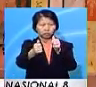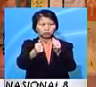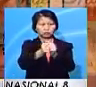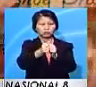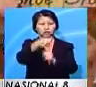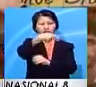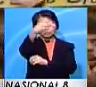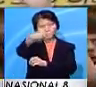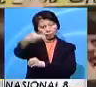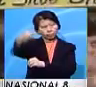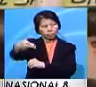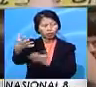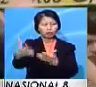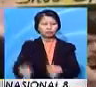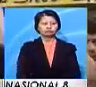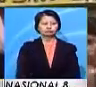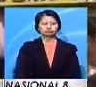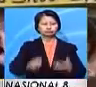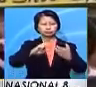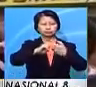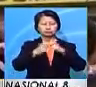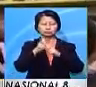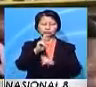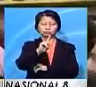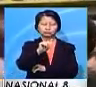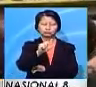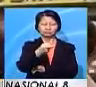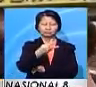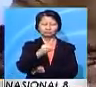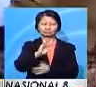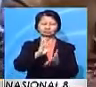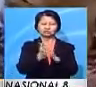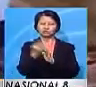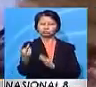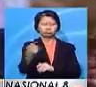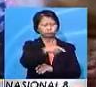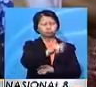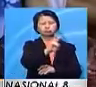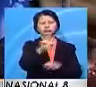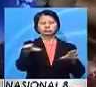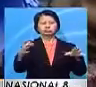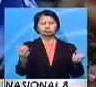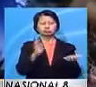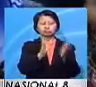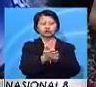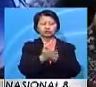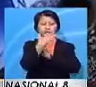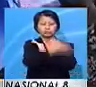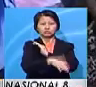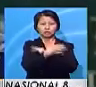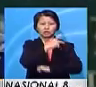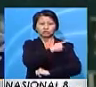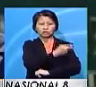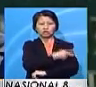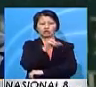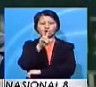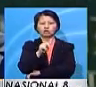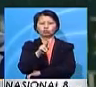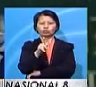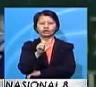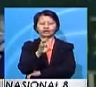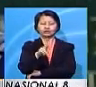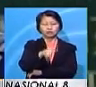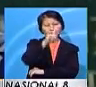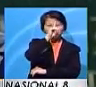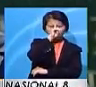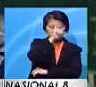Himalaya itu. Konflik Kashmir juga dikatakan penyebab kedua-dua negara terbabit muncul menjadi negara kuasa nuklear. India